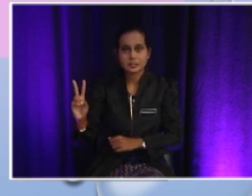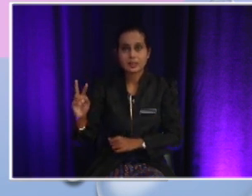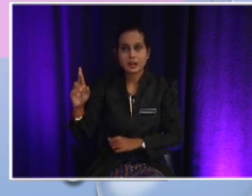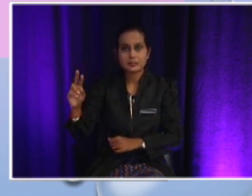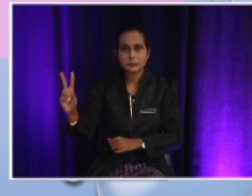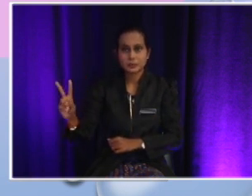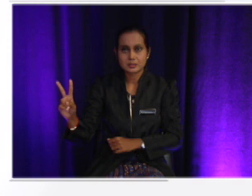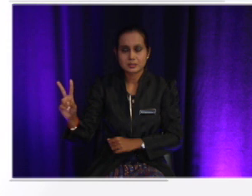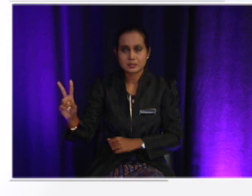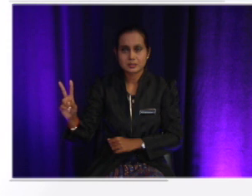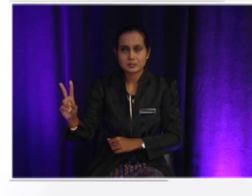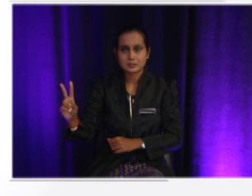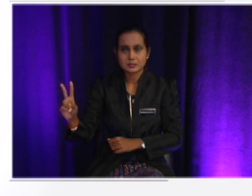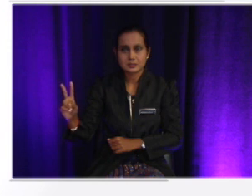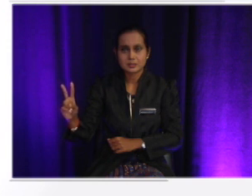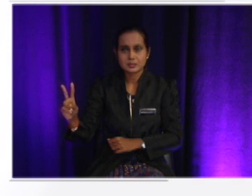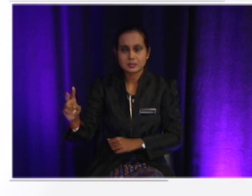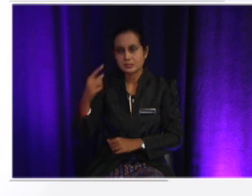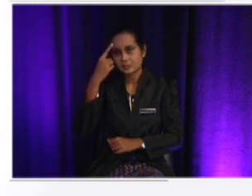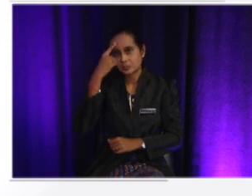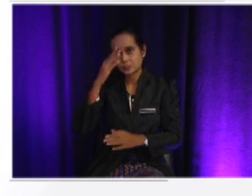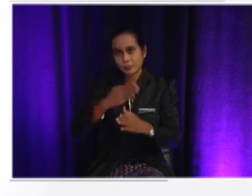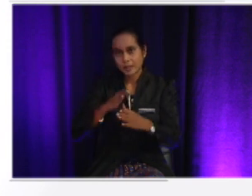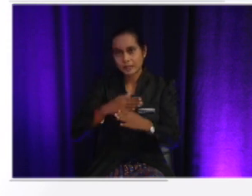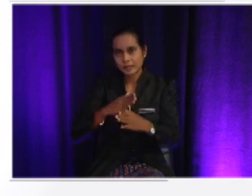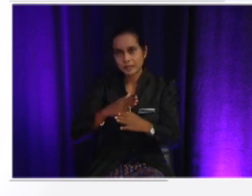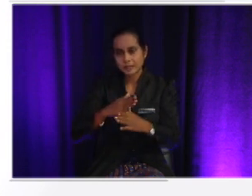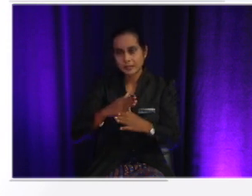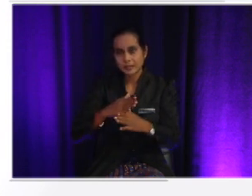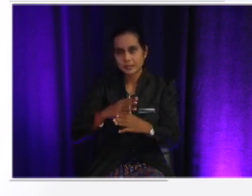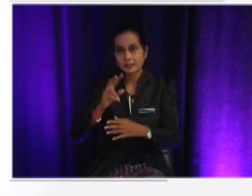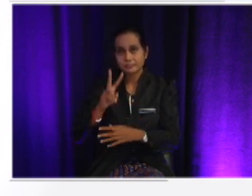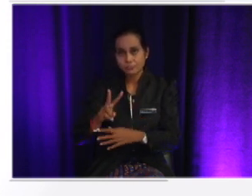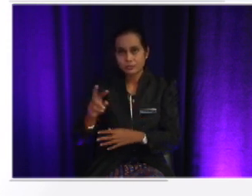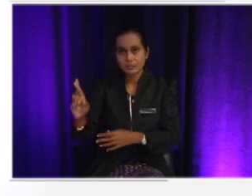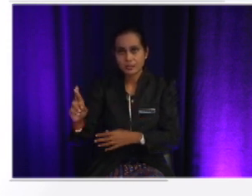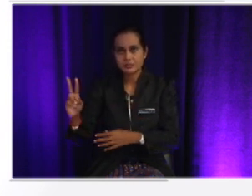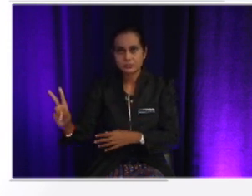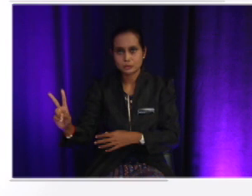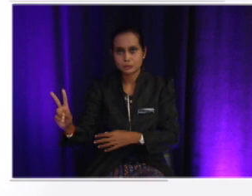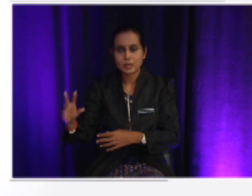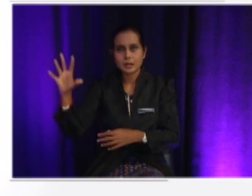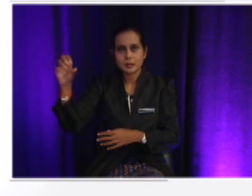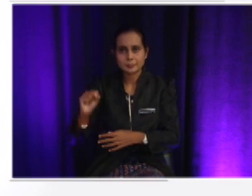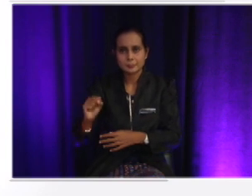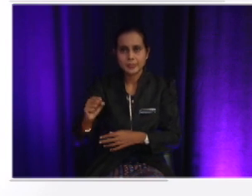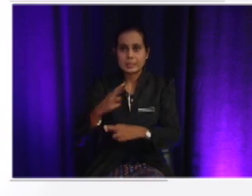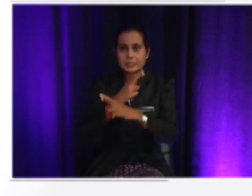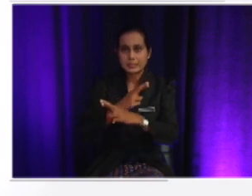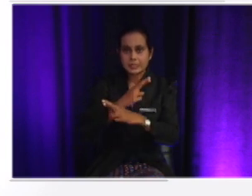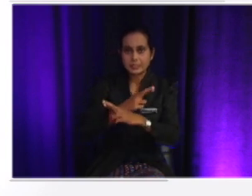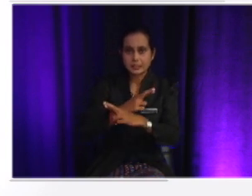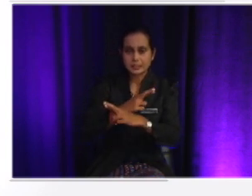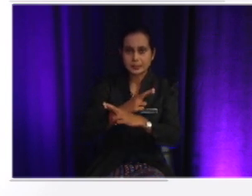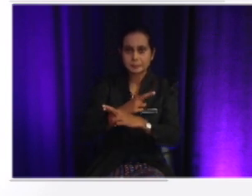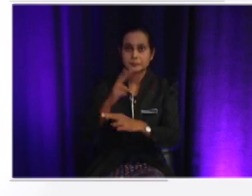R2. Bila voltan R2 untuk pembagi voltan R2, kita ambil rintangan R2